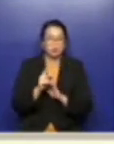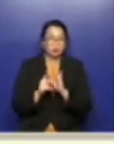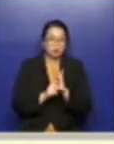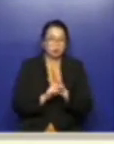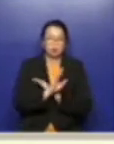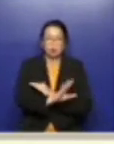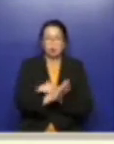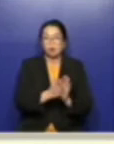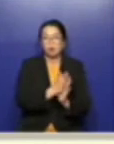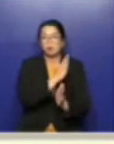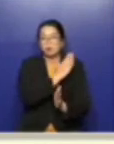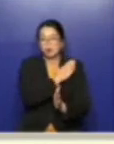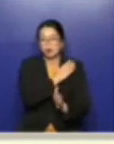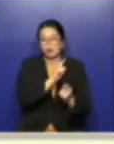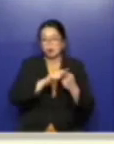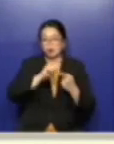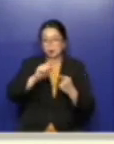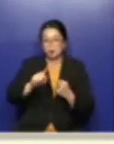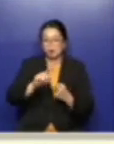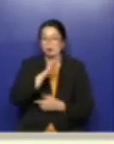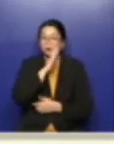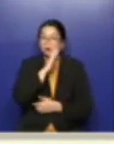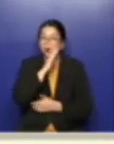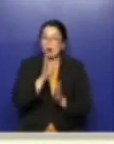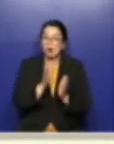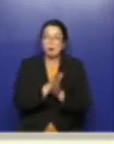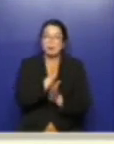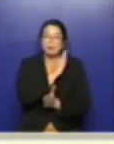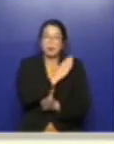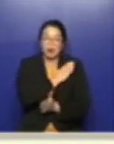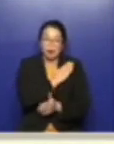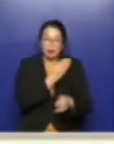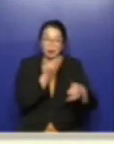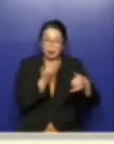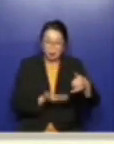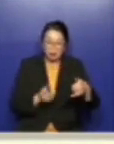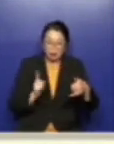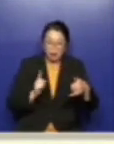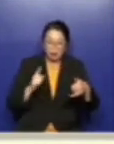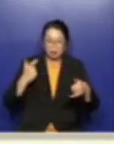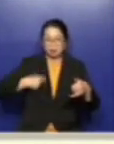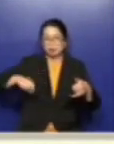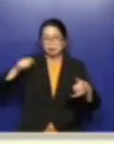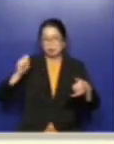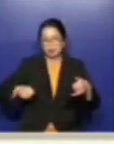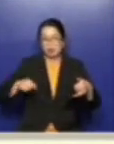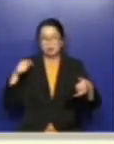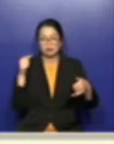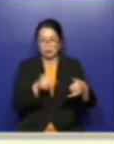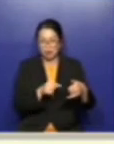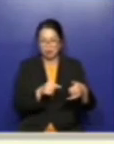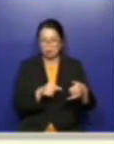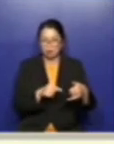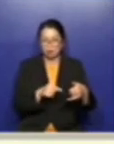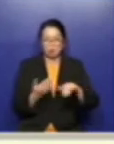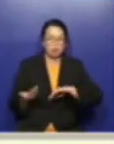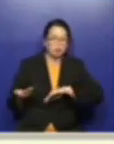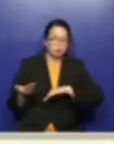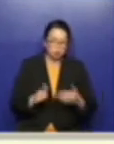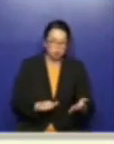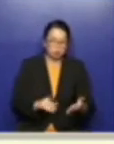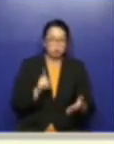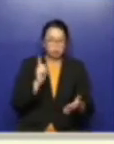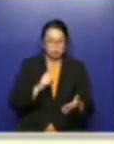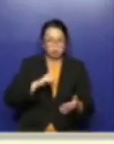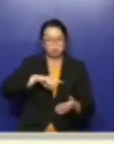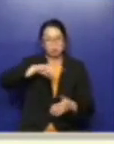ติมนะครับว่า 1. พระภิกษุรูปใดต้องคำพิพากษาถึงที่สุดให้เป็นบุคคลล้มละลายต้องสึกภ